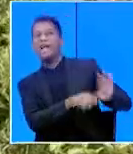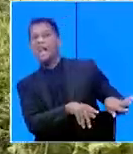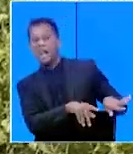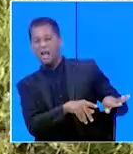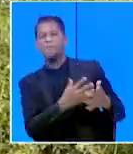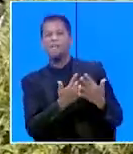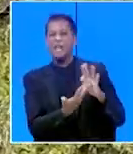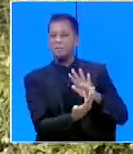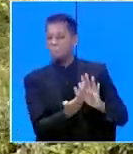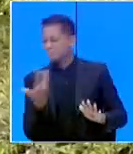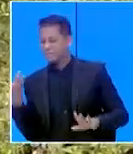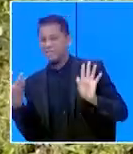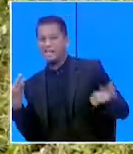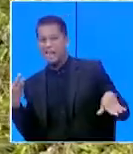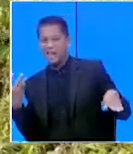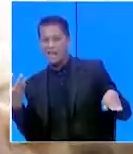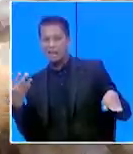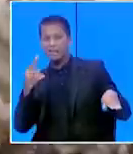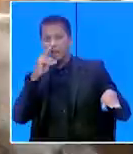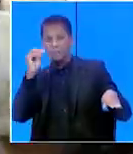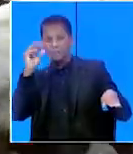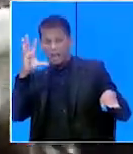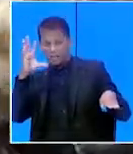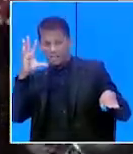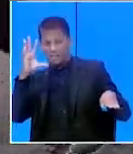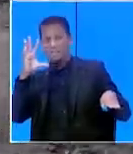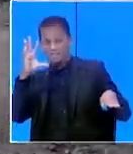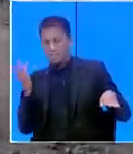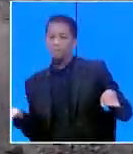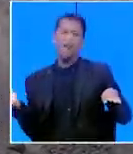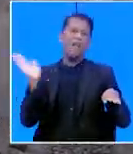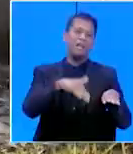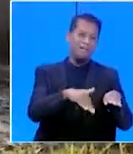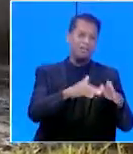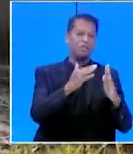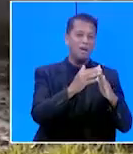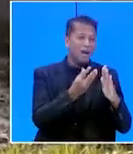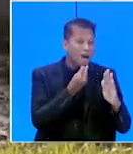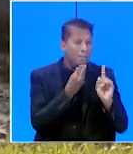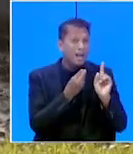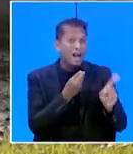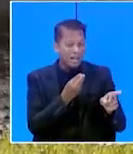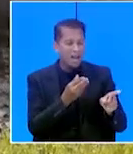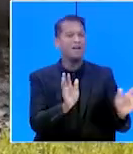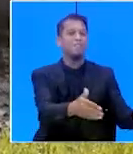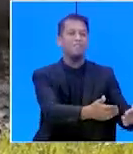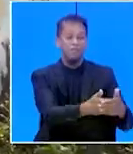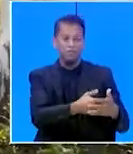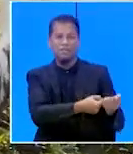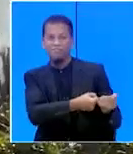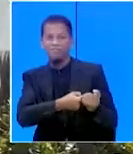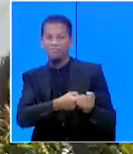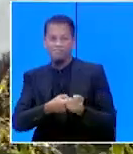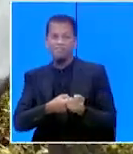diri. Senin pagi, warga kembali ke rumah untuk menyelamatkan hewan ternaknya. Puluhan ekor kambing ini